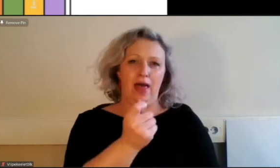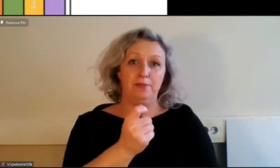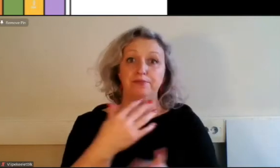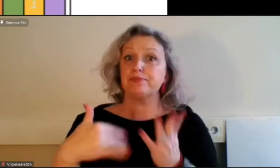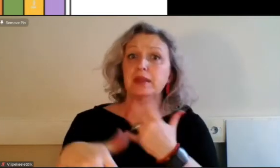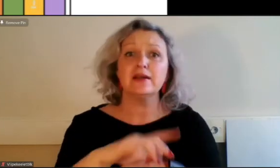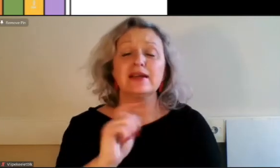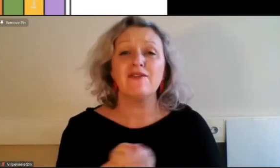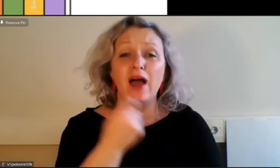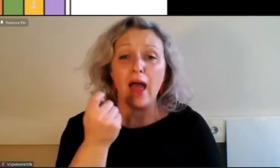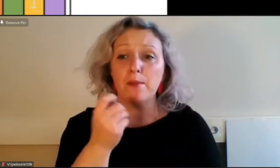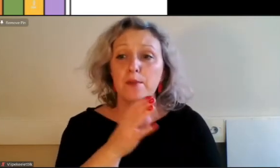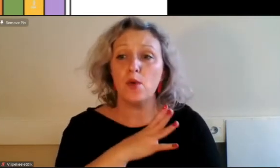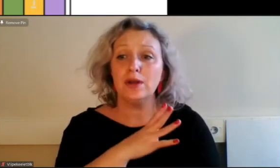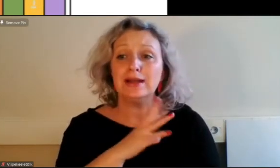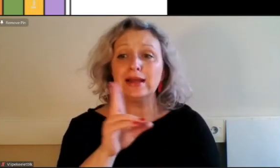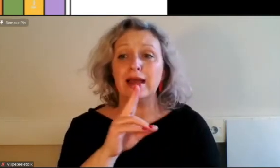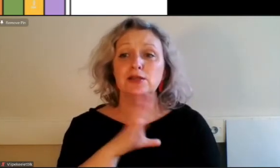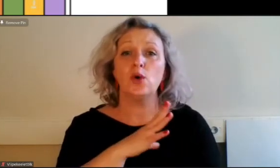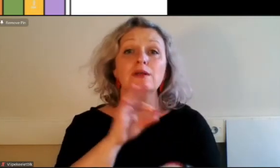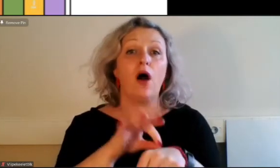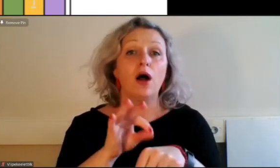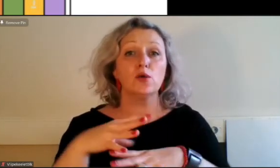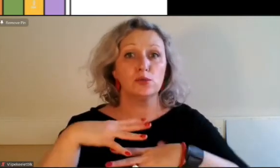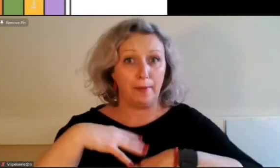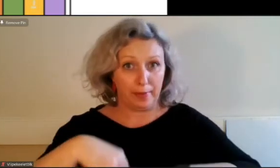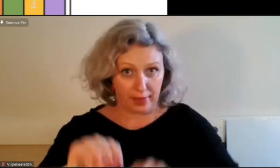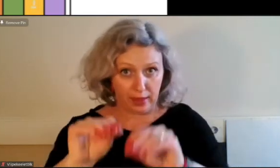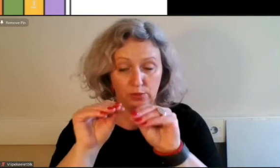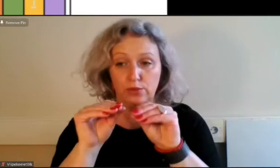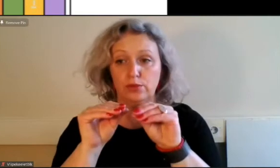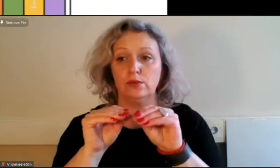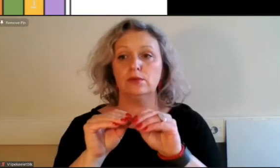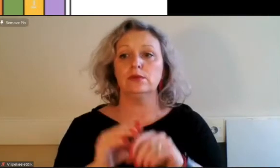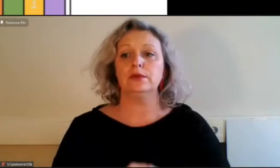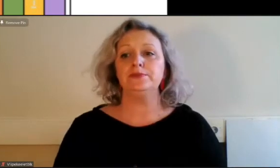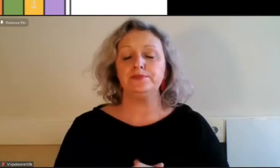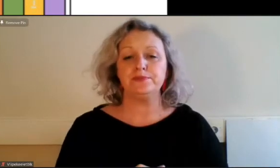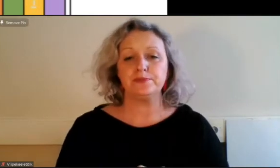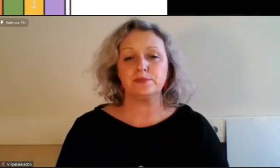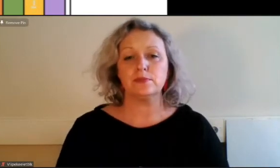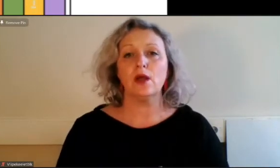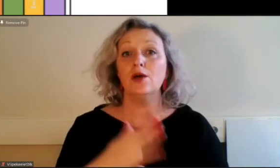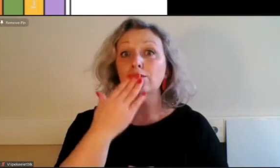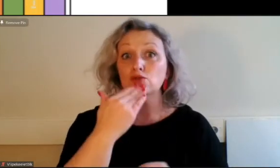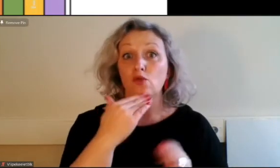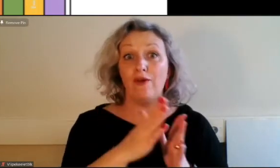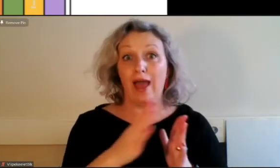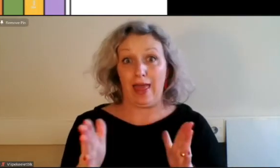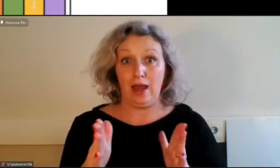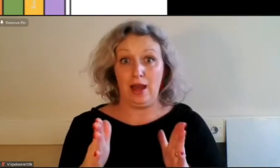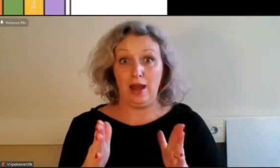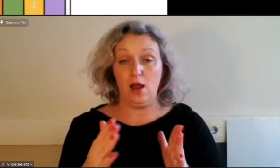3-4-5 kuud pärast vaktsineerimist ja on vaadatud koroonanakkusi, on näha kohe, et